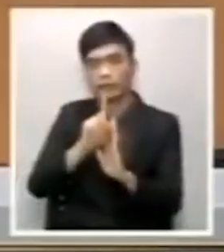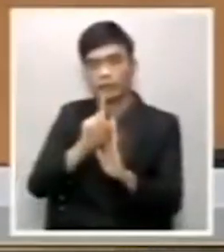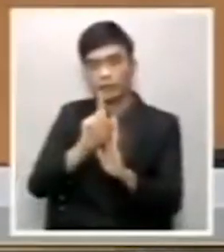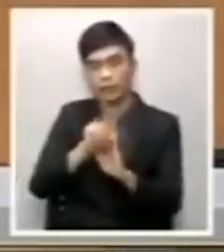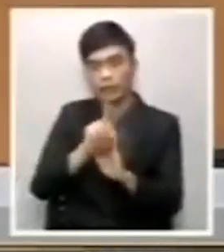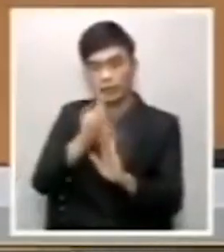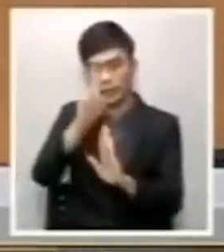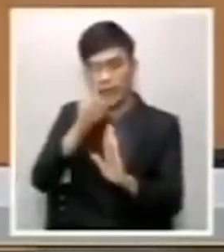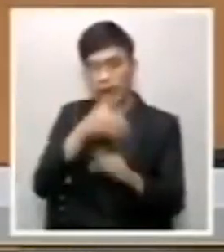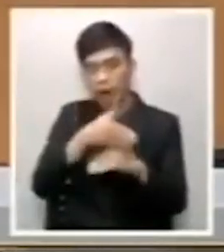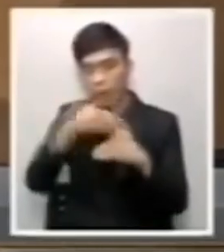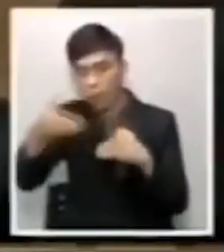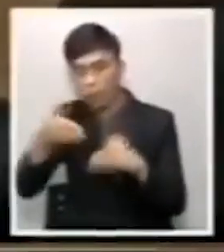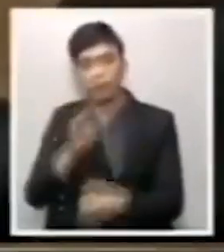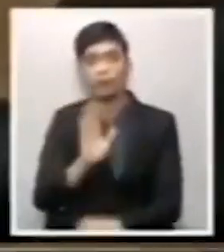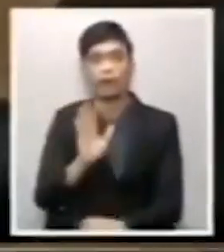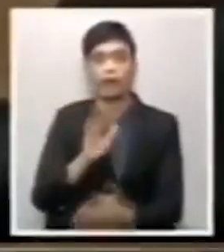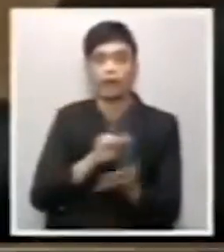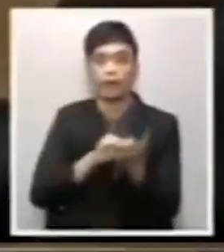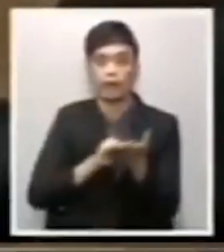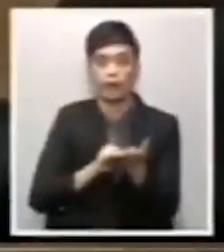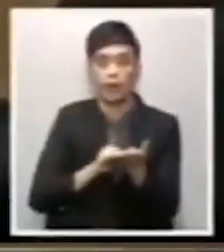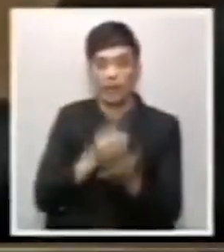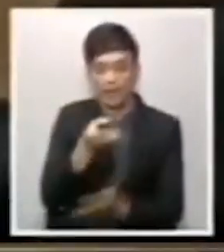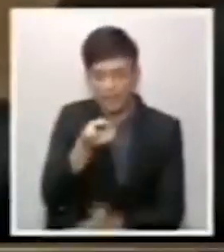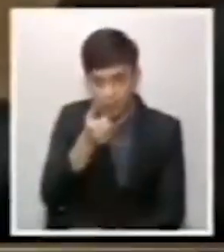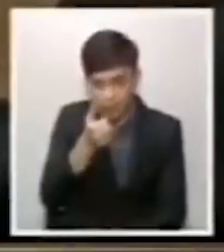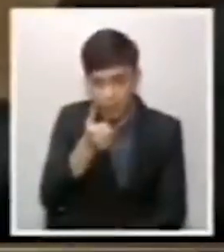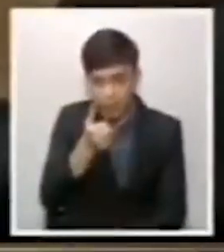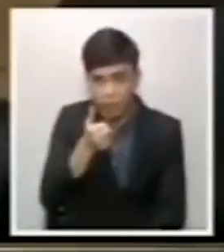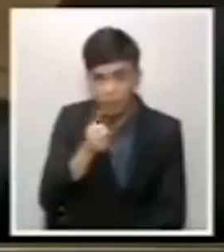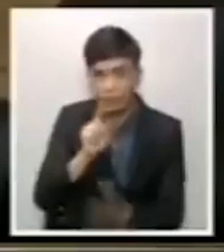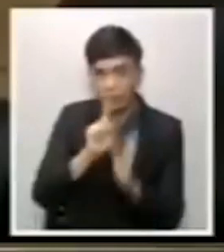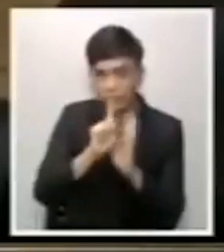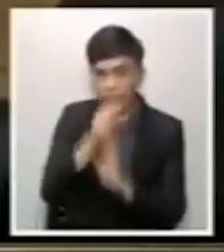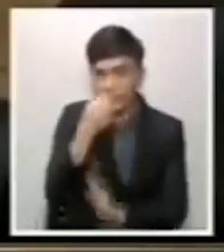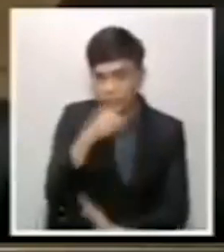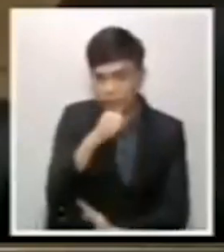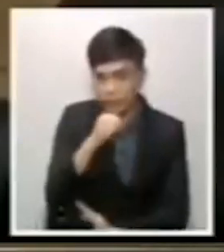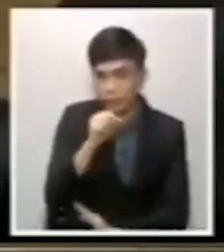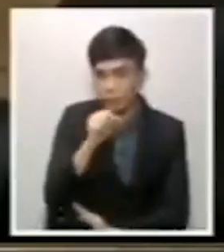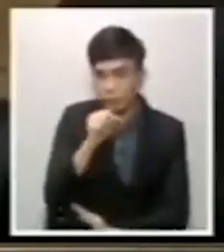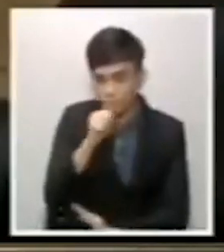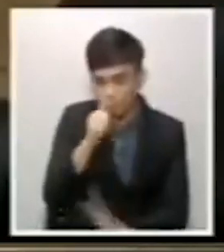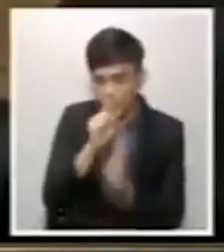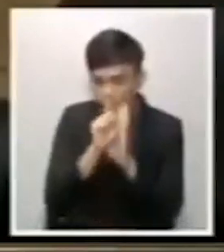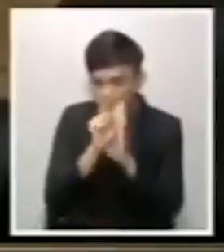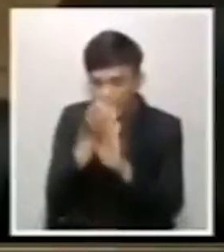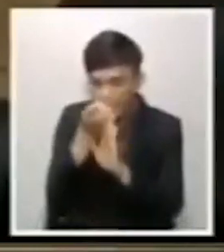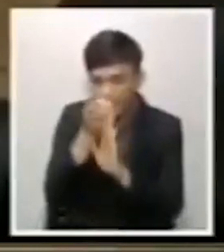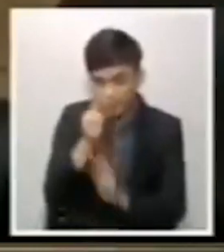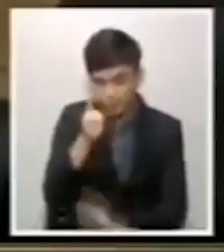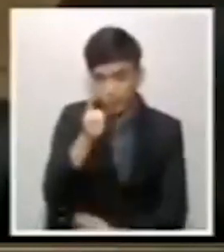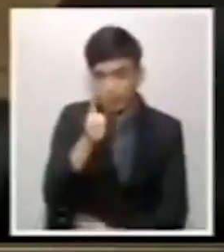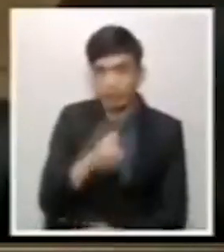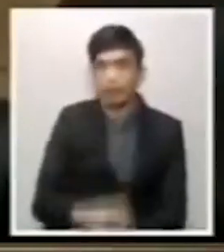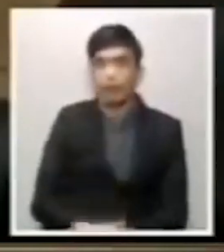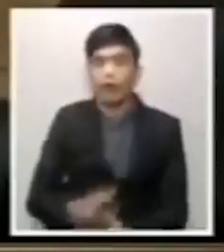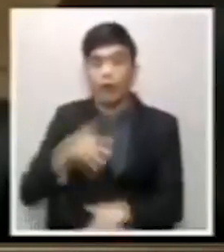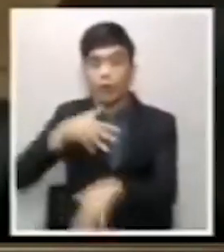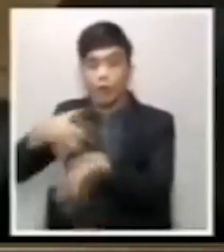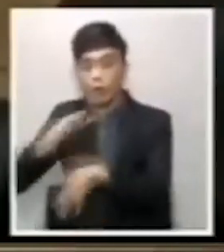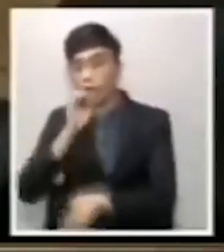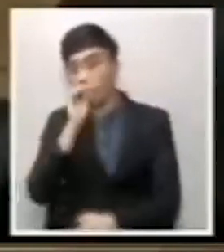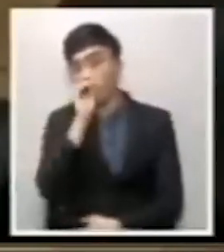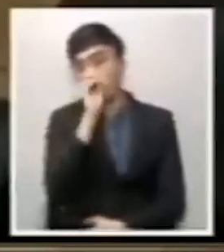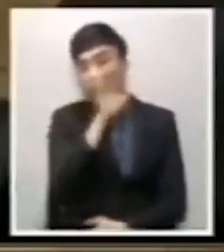แล้วนะครับ ผมขอ10วิได้ไหมครับจะจบจริงๆ10วินาทีผมสัญญากับท่านประธานเลย เชิญครับ ประชาชนตะโกนว่